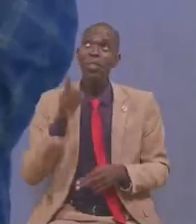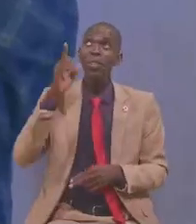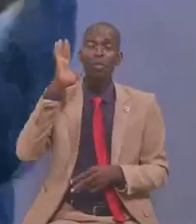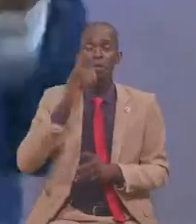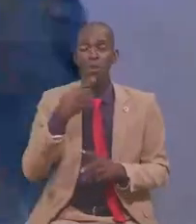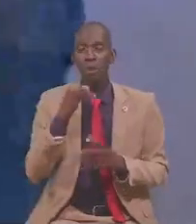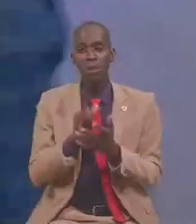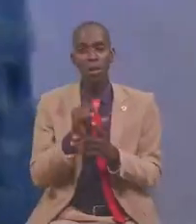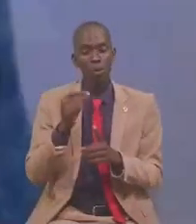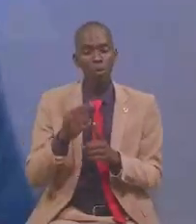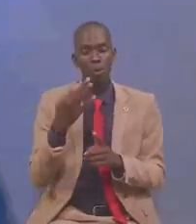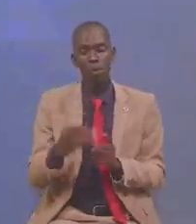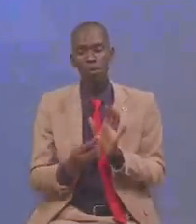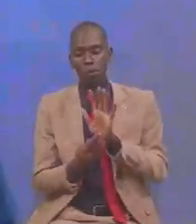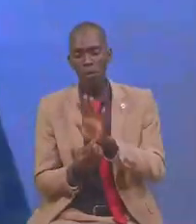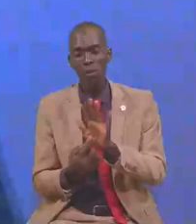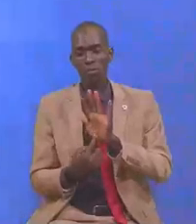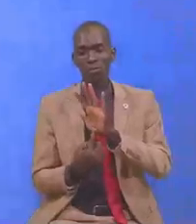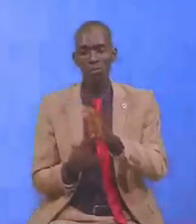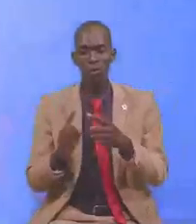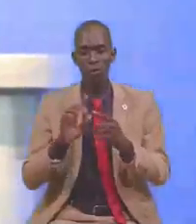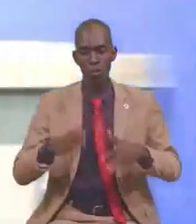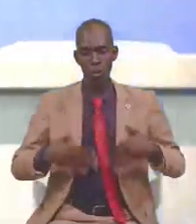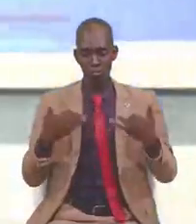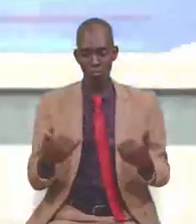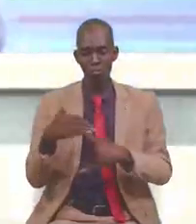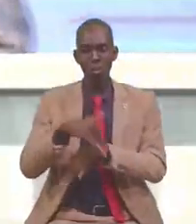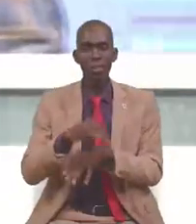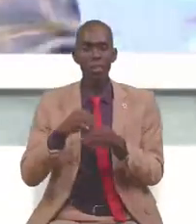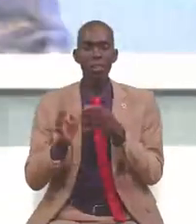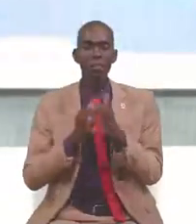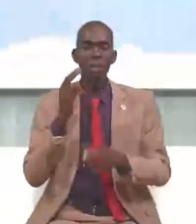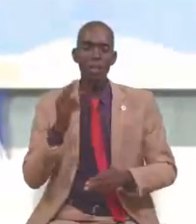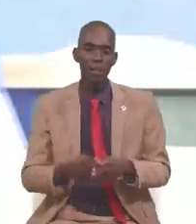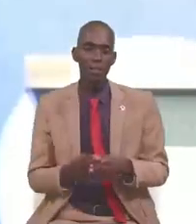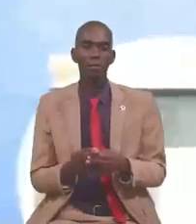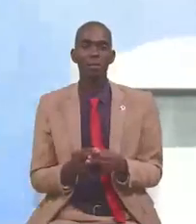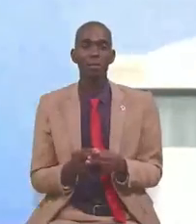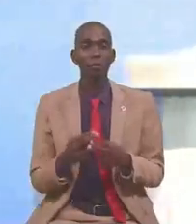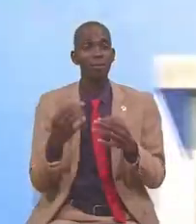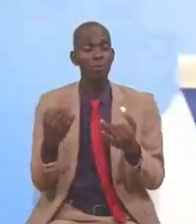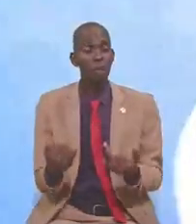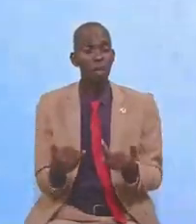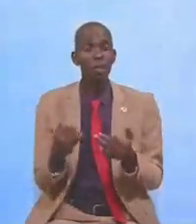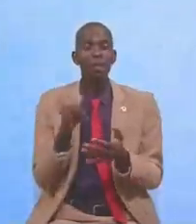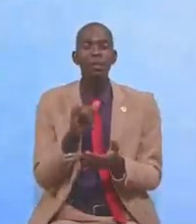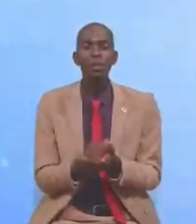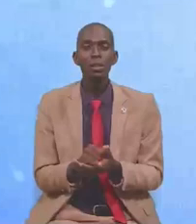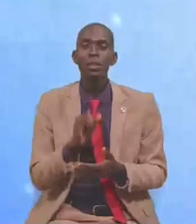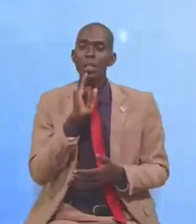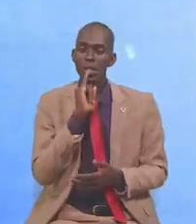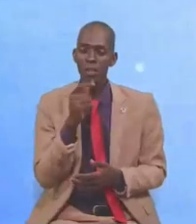de démonstration et de manifestation à ta vie ce soir au nom de Jésus-Christ. Ça, c'est